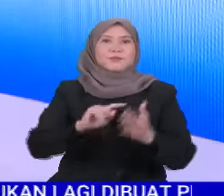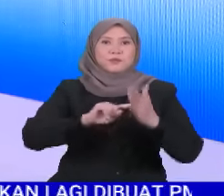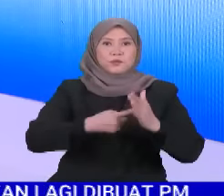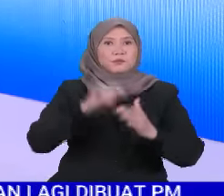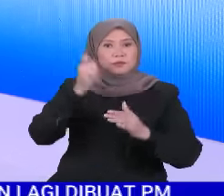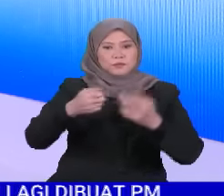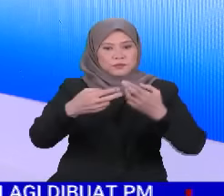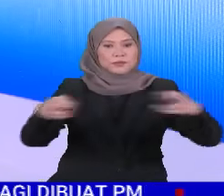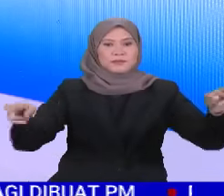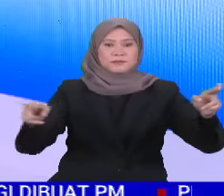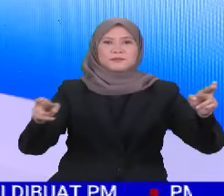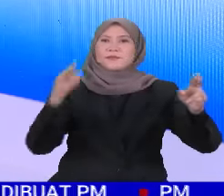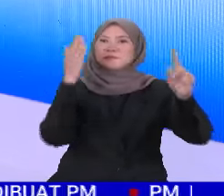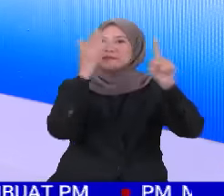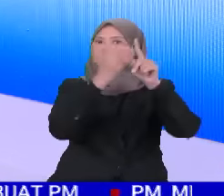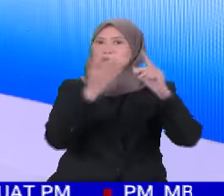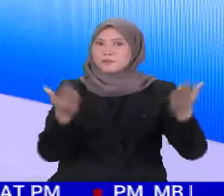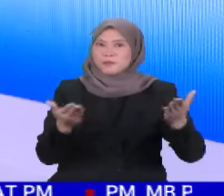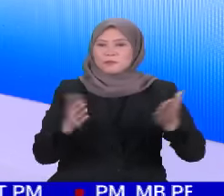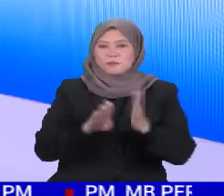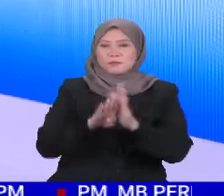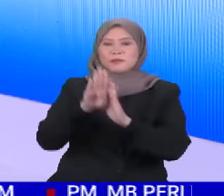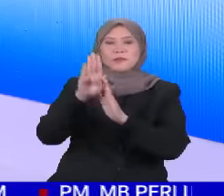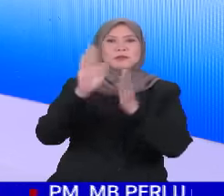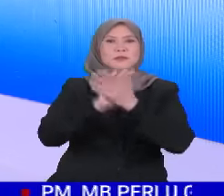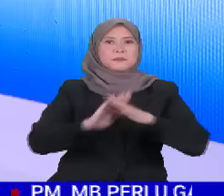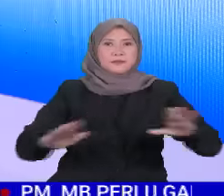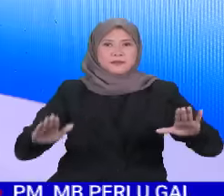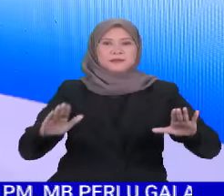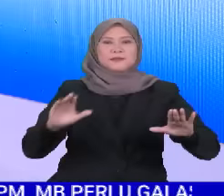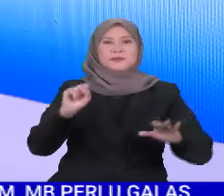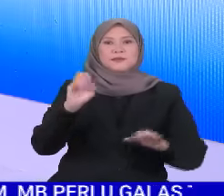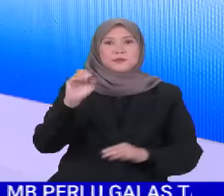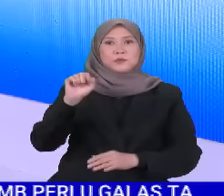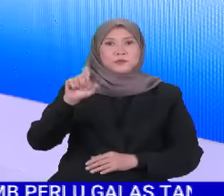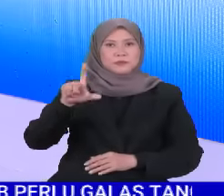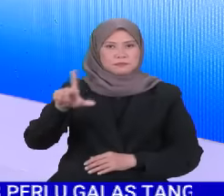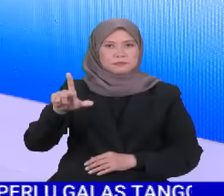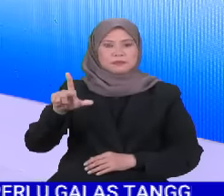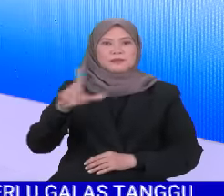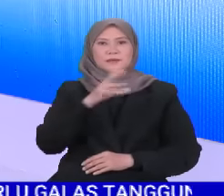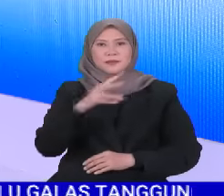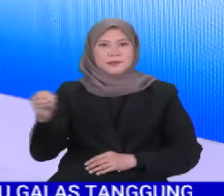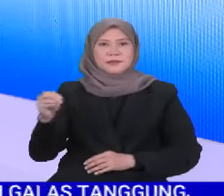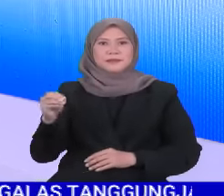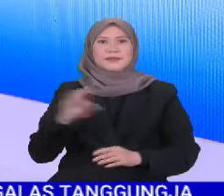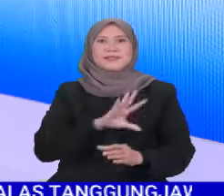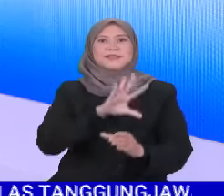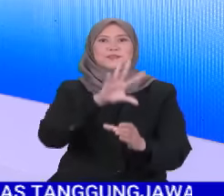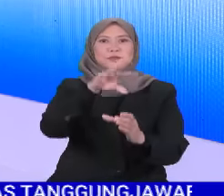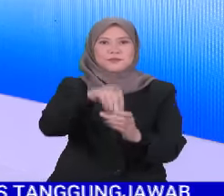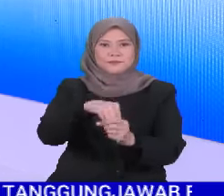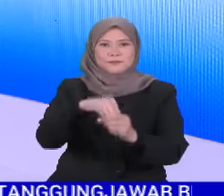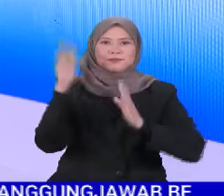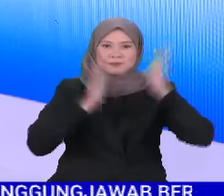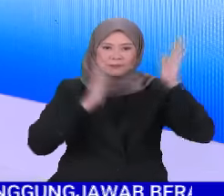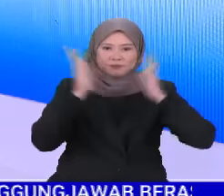sejajar dengan alamat menyediakan dan membangunkan keselamatan sosial yang komprehensif inklusif